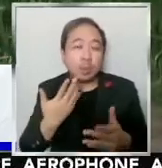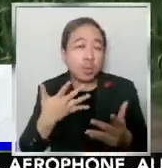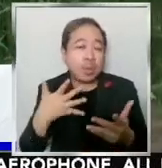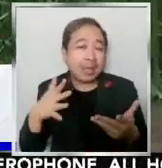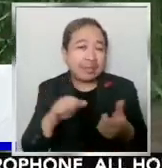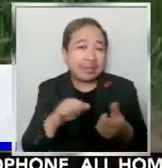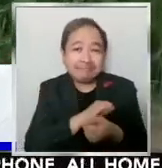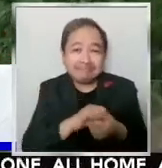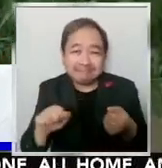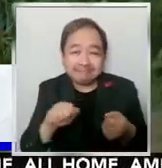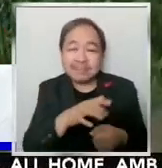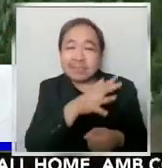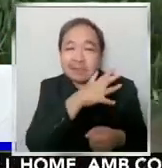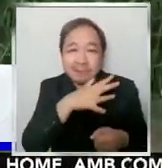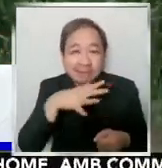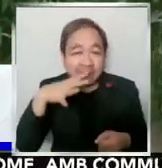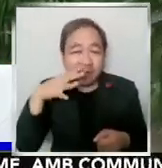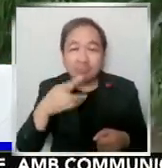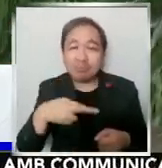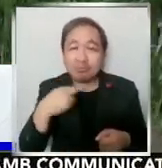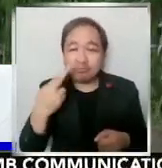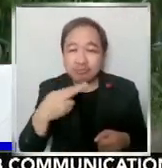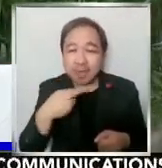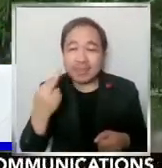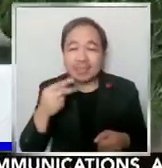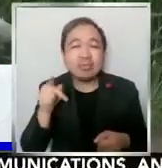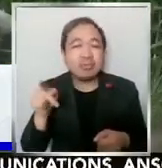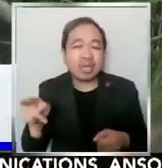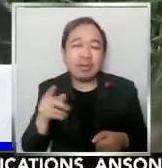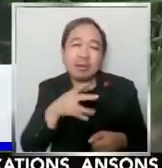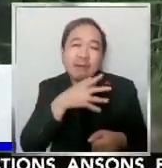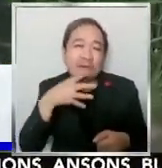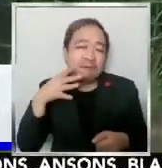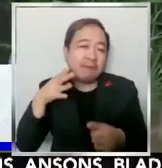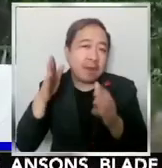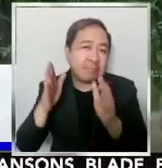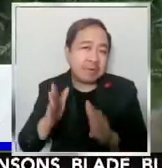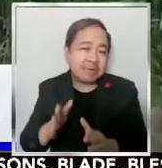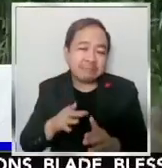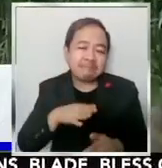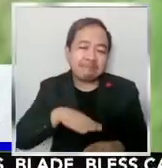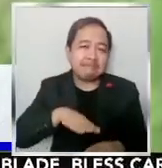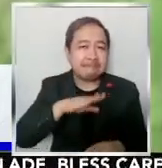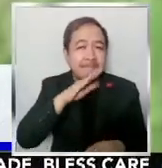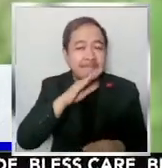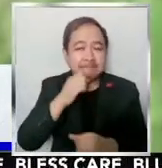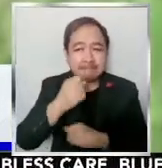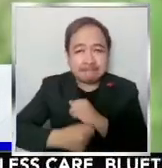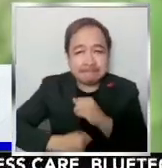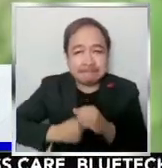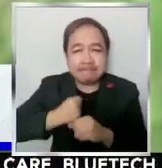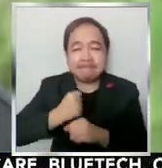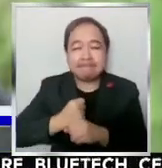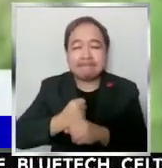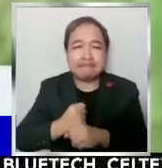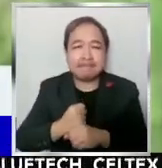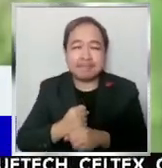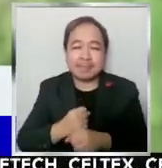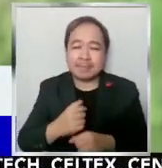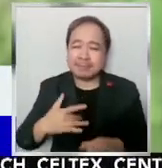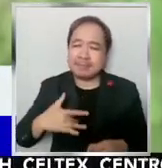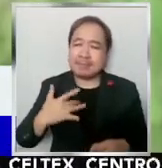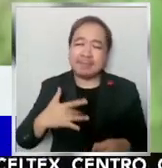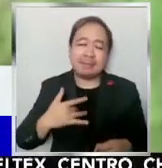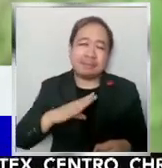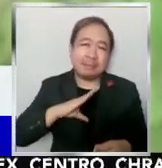ang panghihinayang ng mga magsasaka na gaya ni Analiza. Siyempre, nang lulumo ka, ano na lang mangyari?